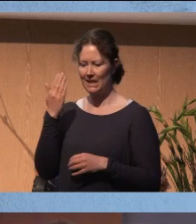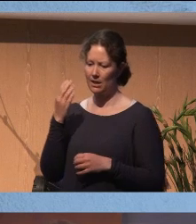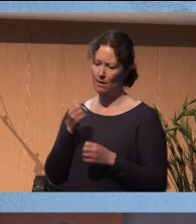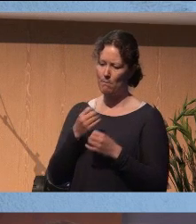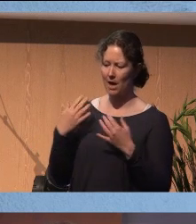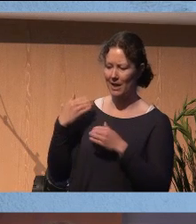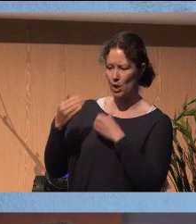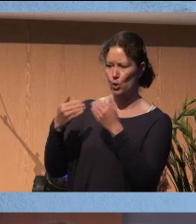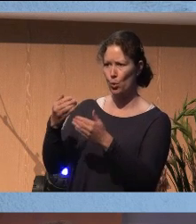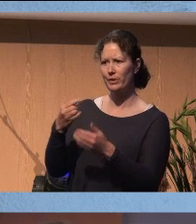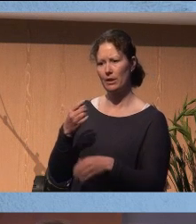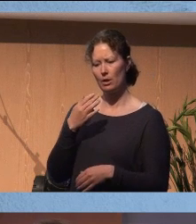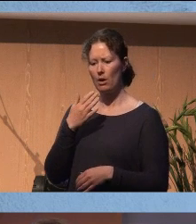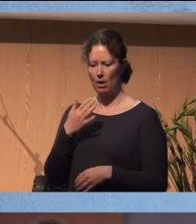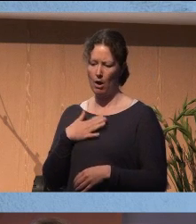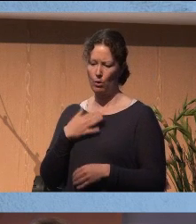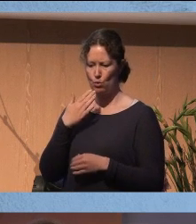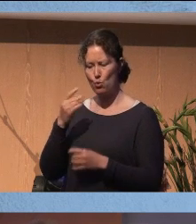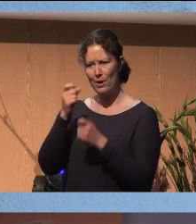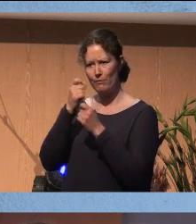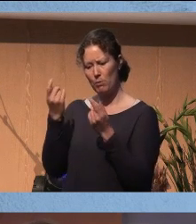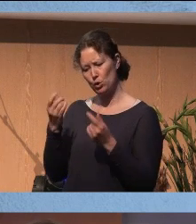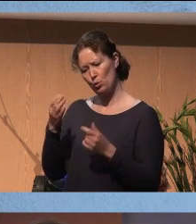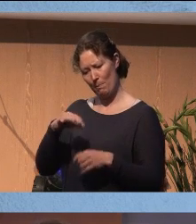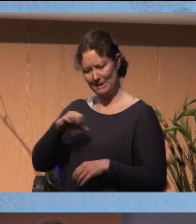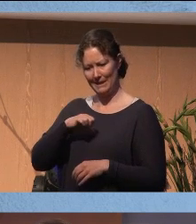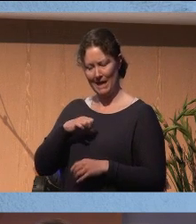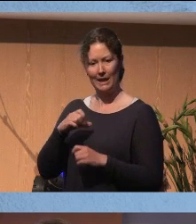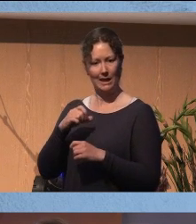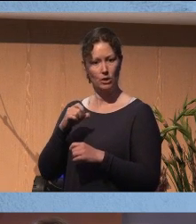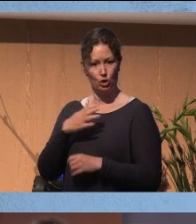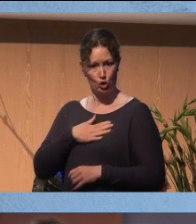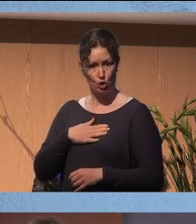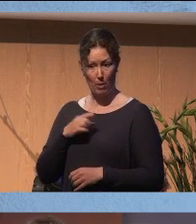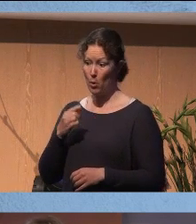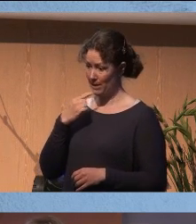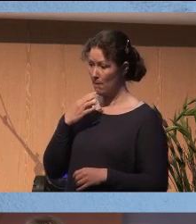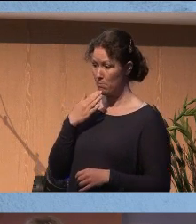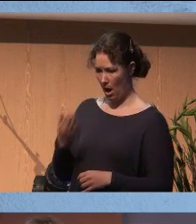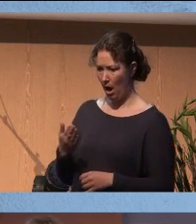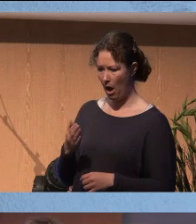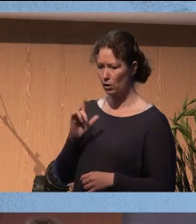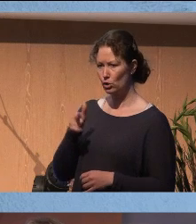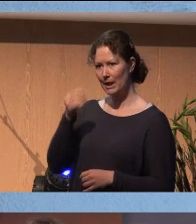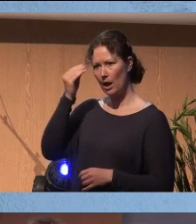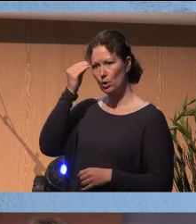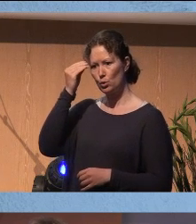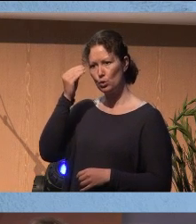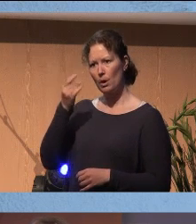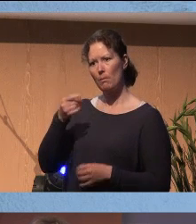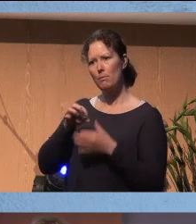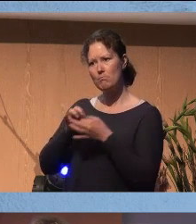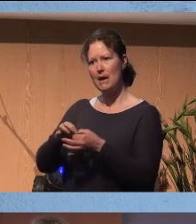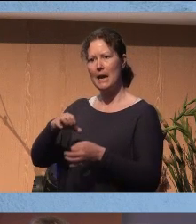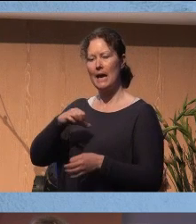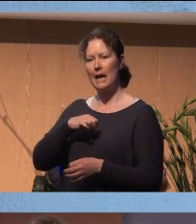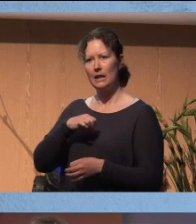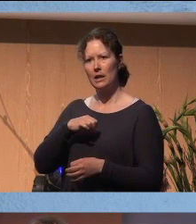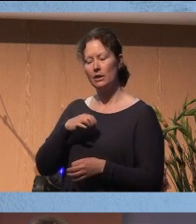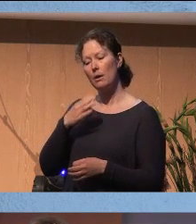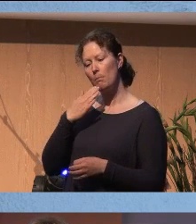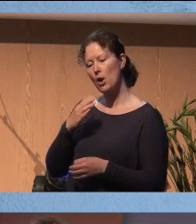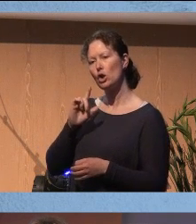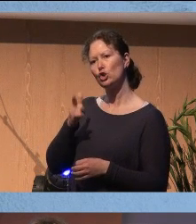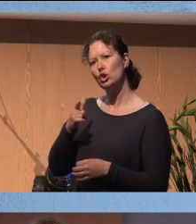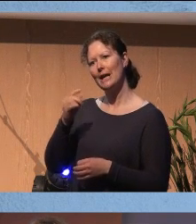godt informert om sin egen sykdom. Og det bra, for det kunnskapen om egen for det bra fordi